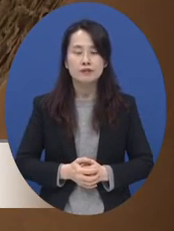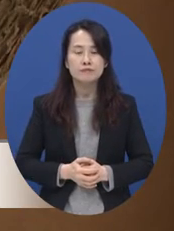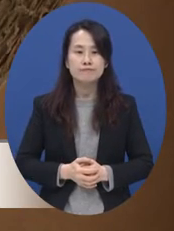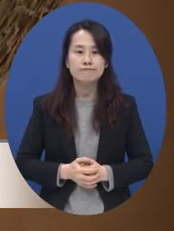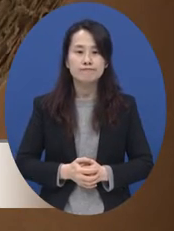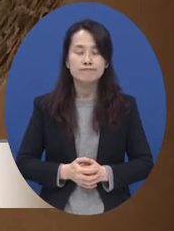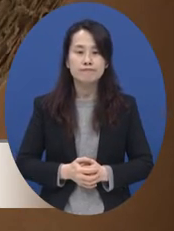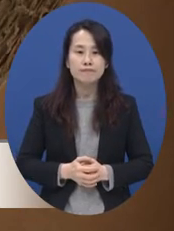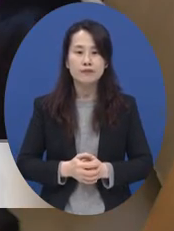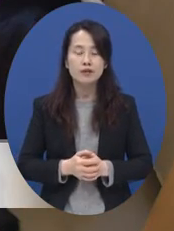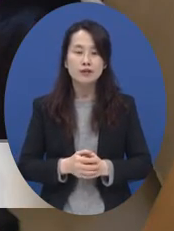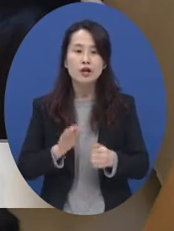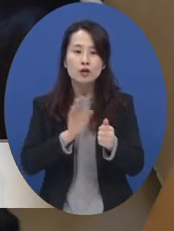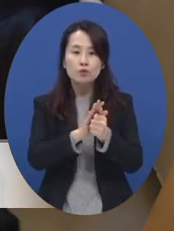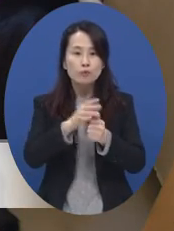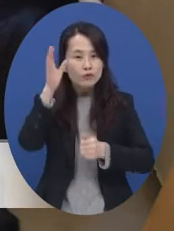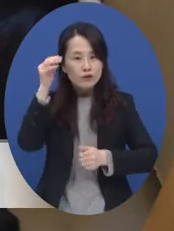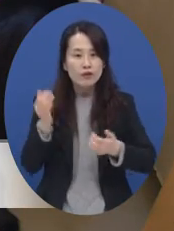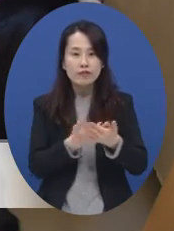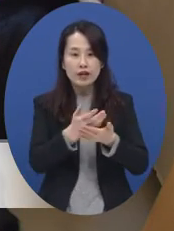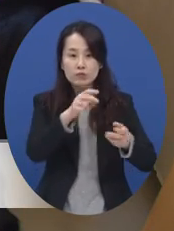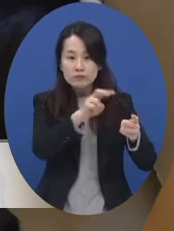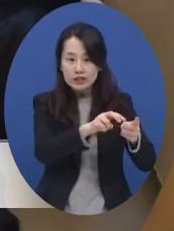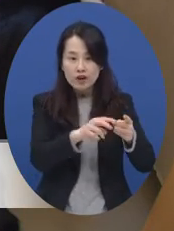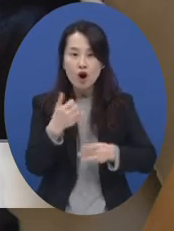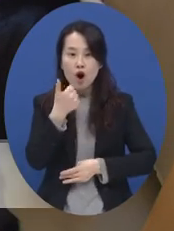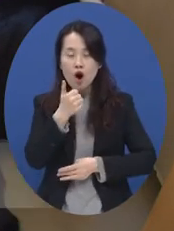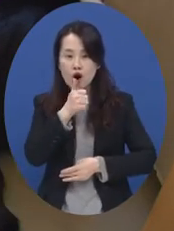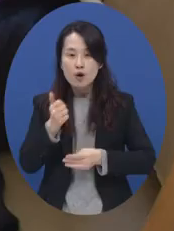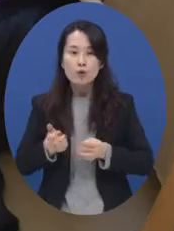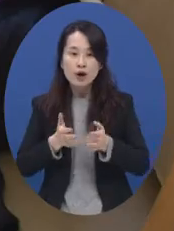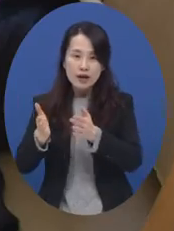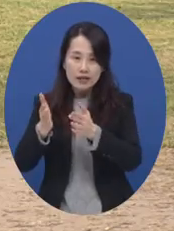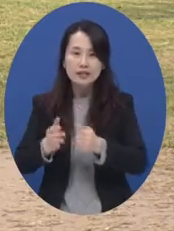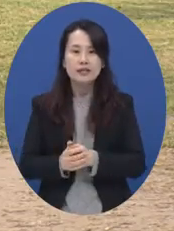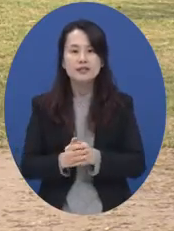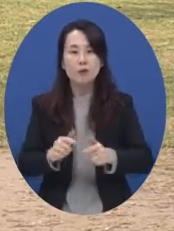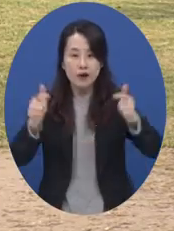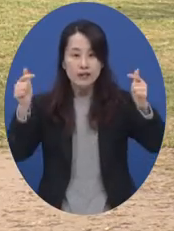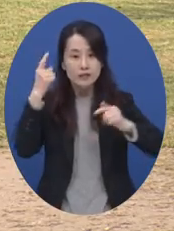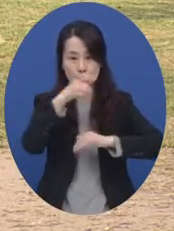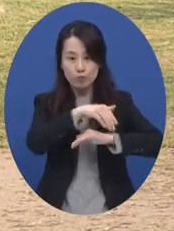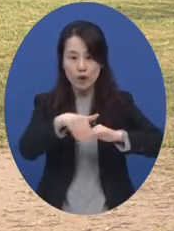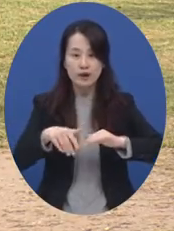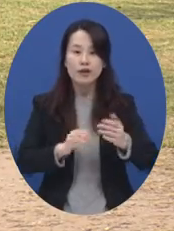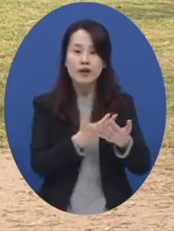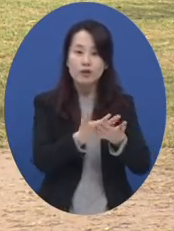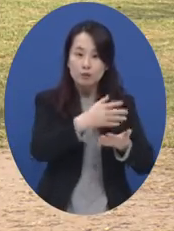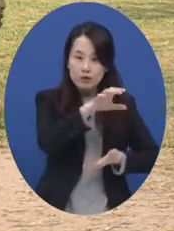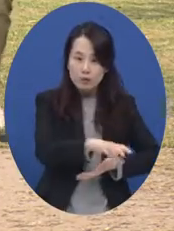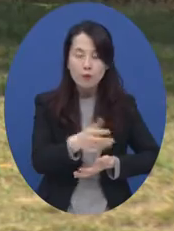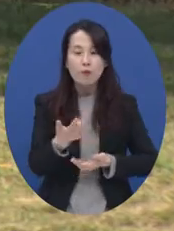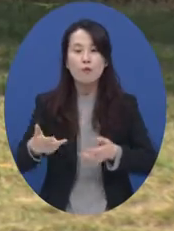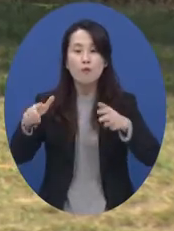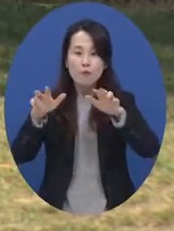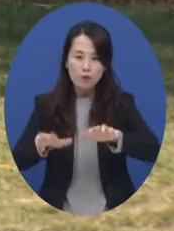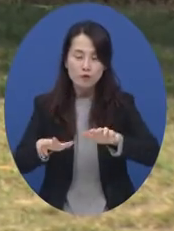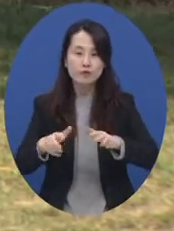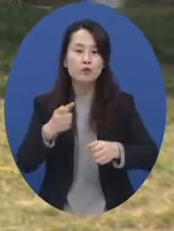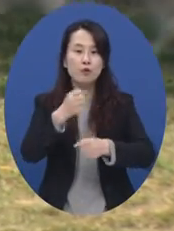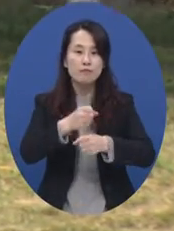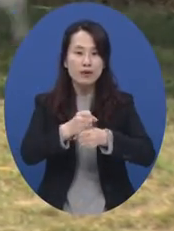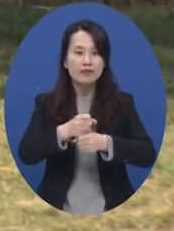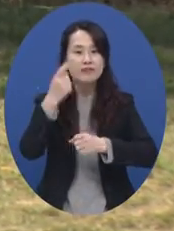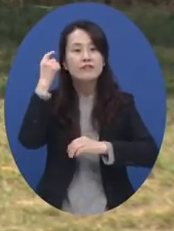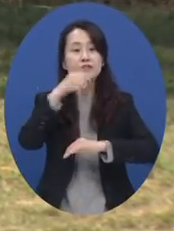운영하는 도우미 의견 나눔 센터 의 기능을 길고양이 까지 확대 하겠단 방침 반려동물 놀이터와 반려동물 테마파크 조성 도